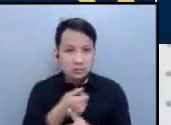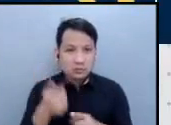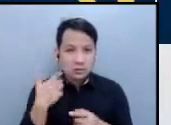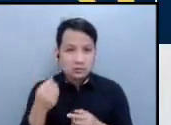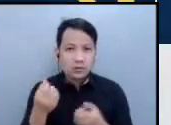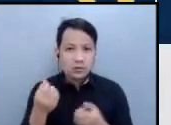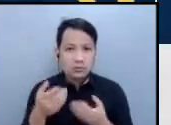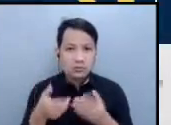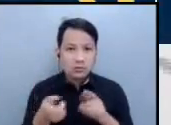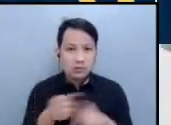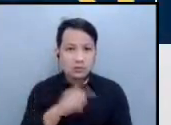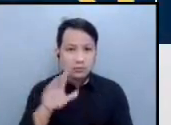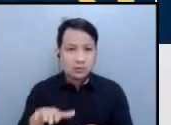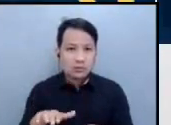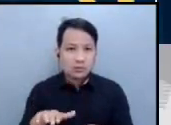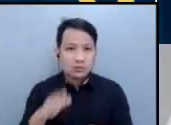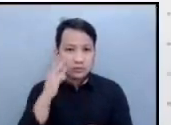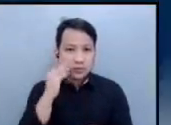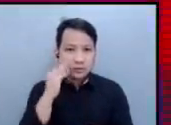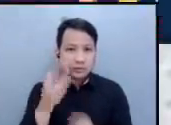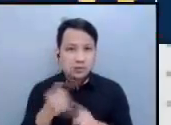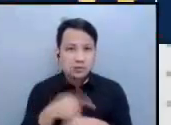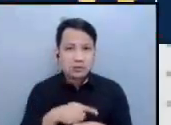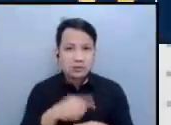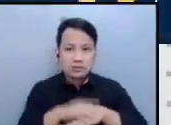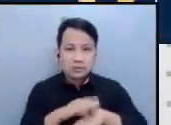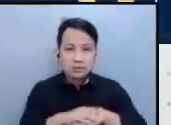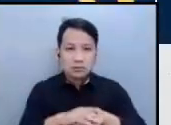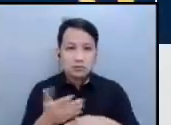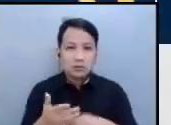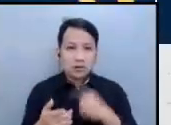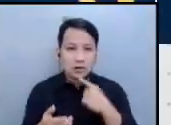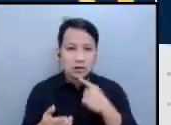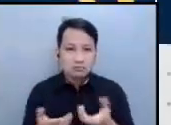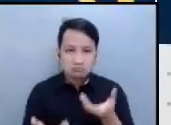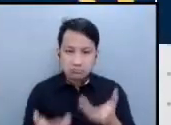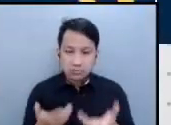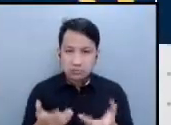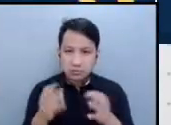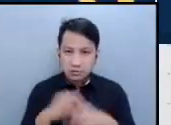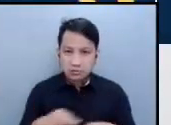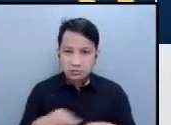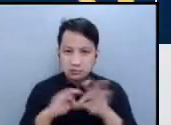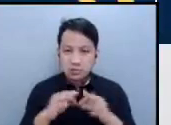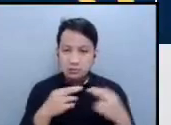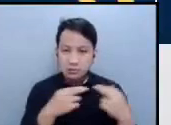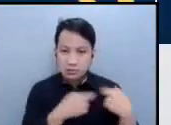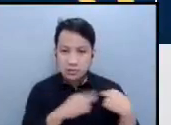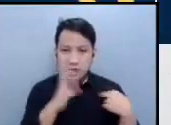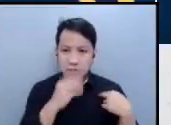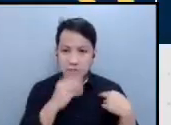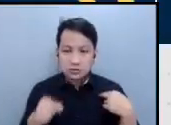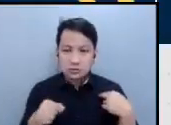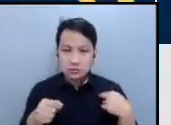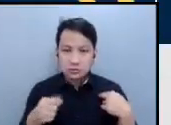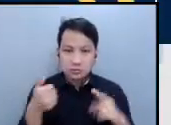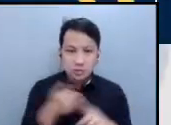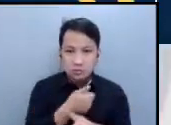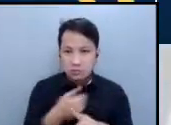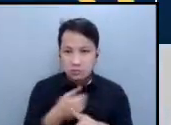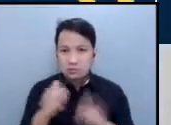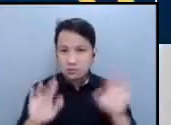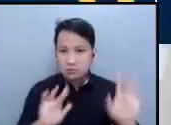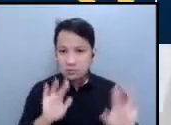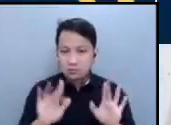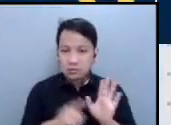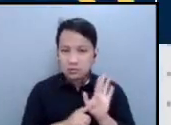sa mga ito ay nakatanggap ng pagbabanta. Giit ni Pangilinan, dapat mapanagot ang mga nasa likod ng panggigipit at dapat anyang ipakita